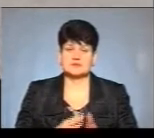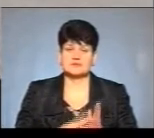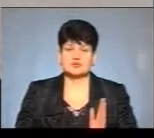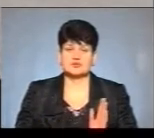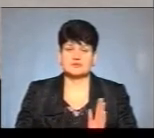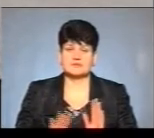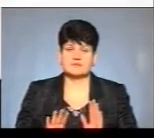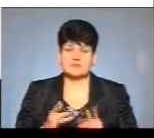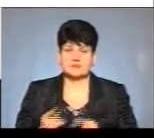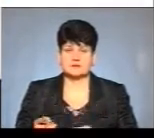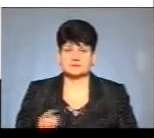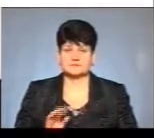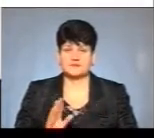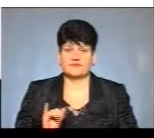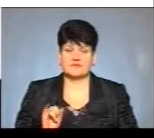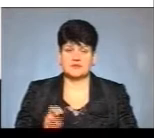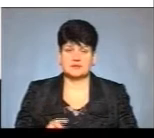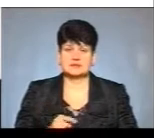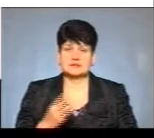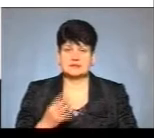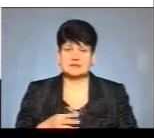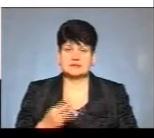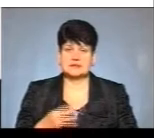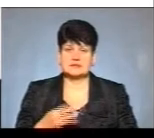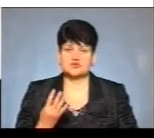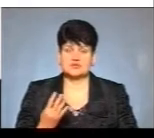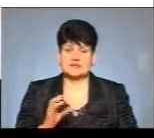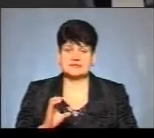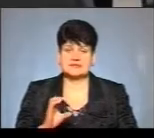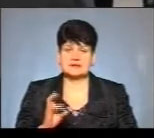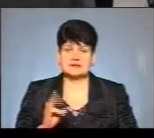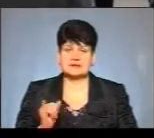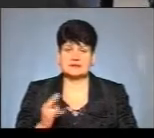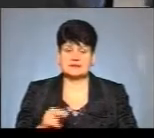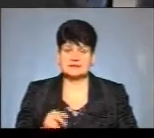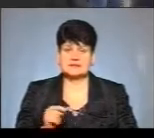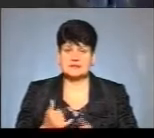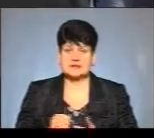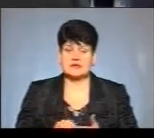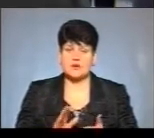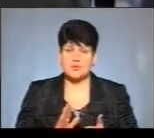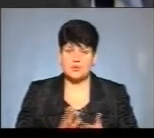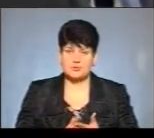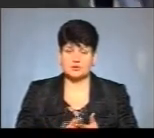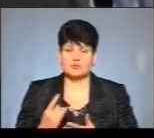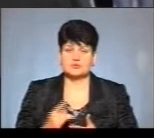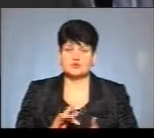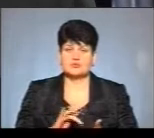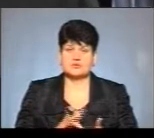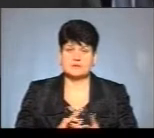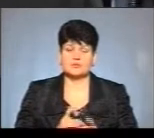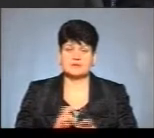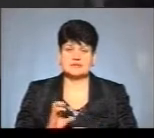випадків ВІЛ-інфекції. З них 34 – випадки СНІДу. Зараз на обліку обласного центру профілактики та боротьби зі